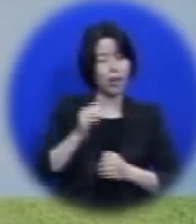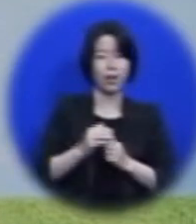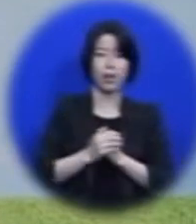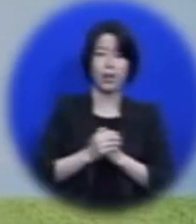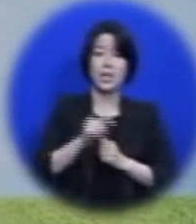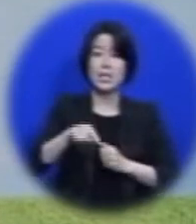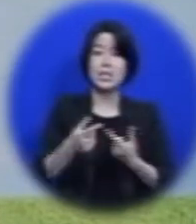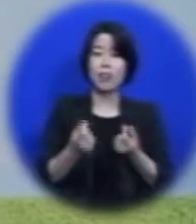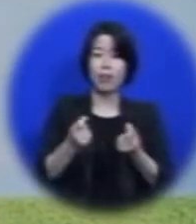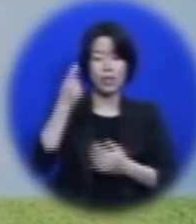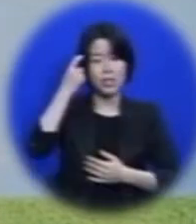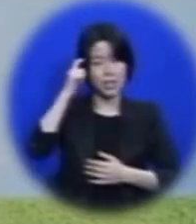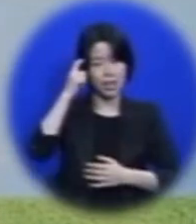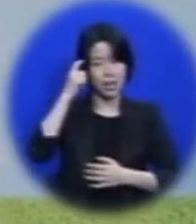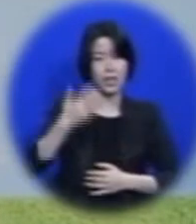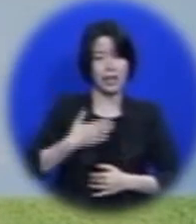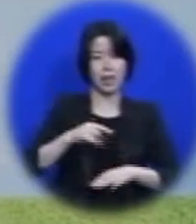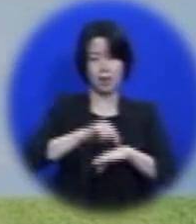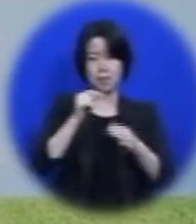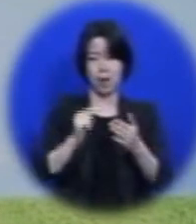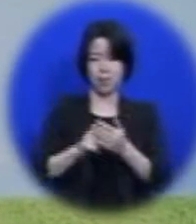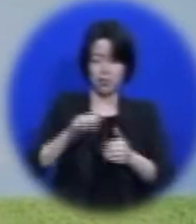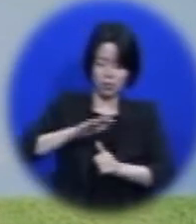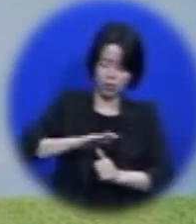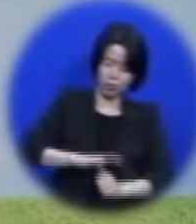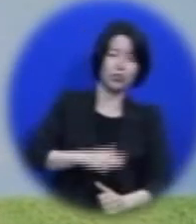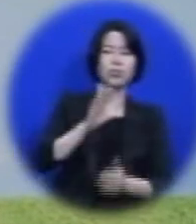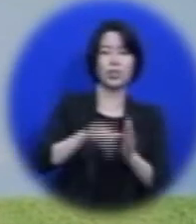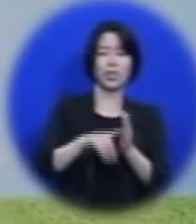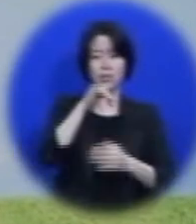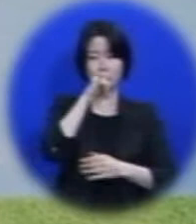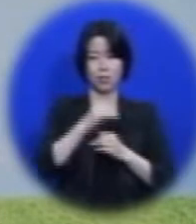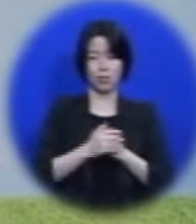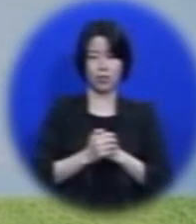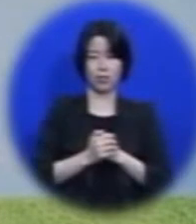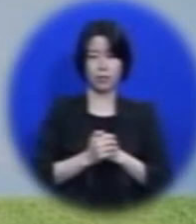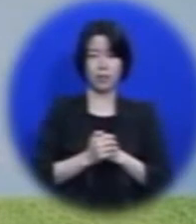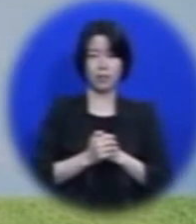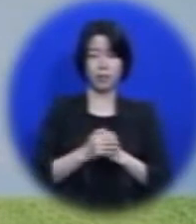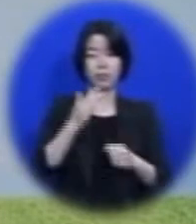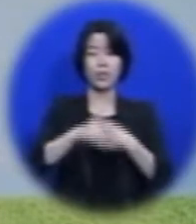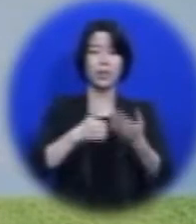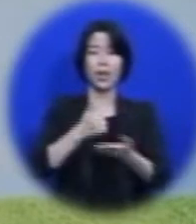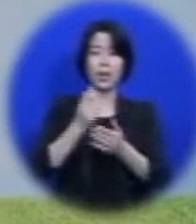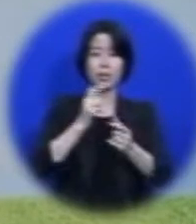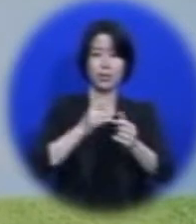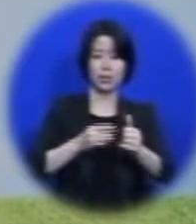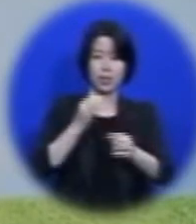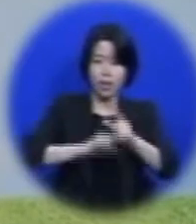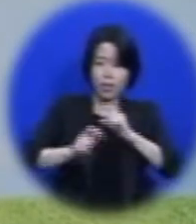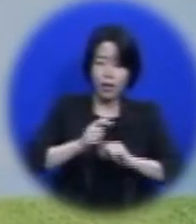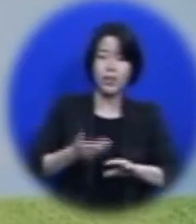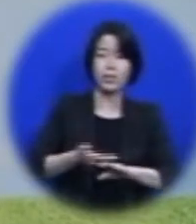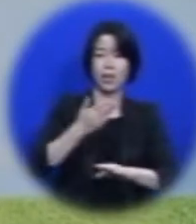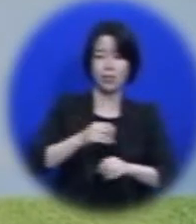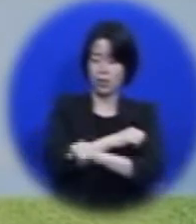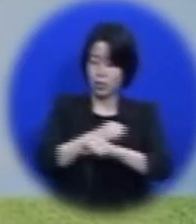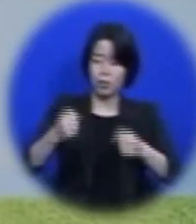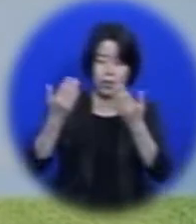그런 생각이 내 마음을 누를 때가 있습니다. 하나님께서 더 이상은 용서해 주지 않으실